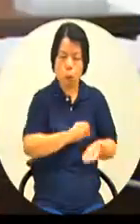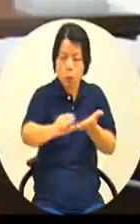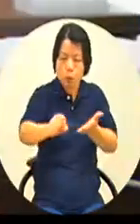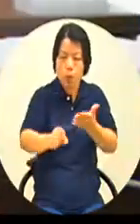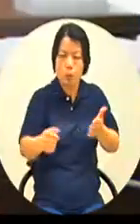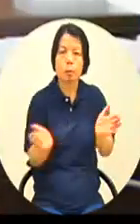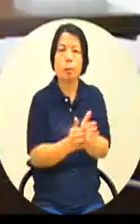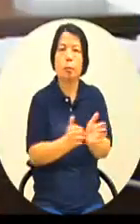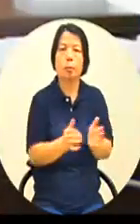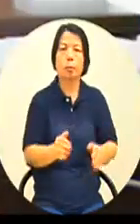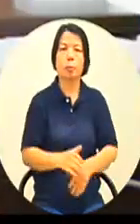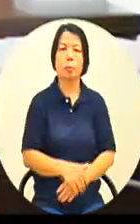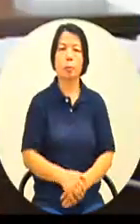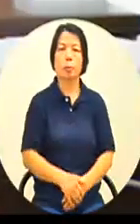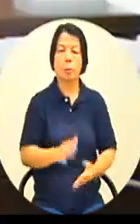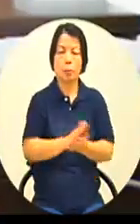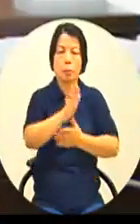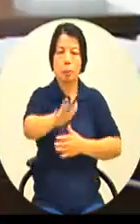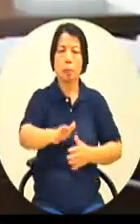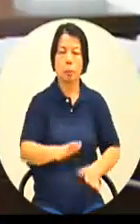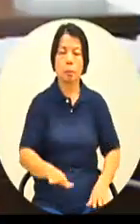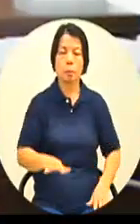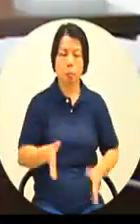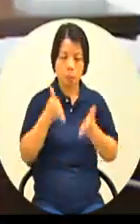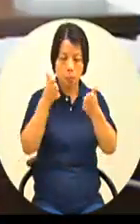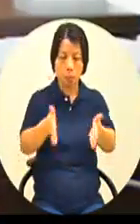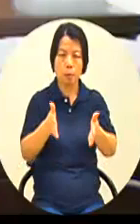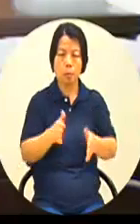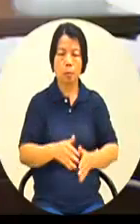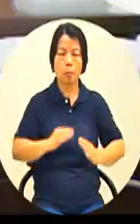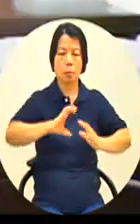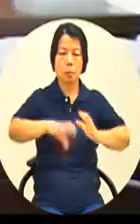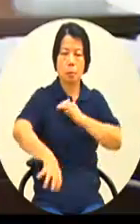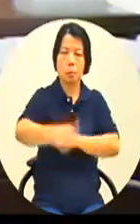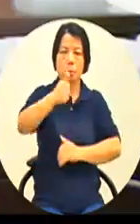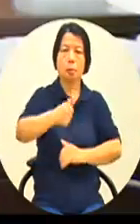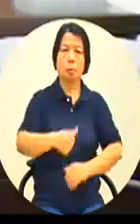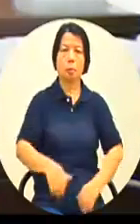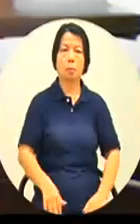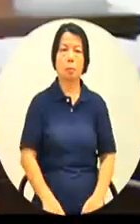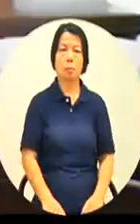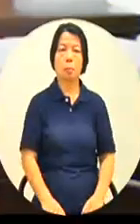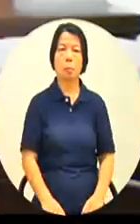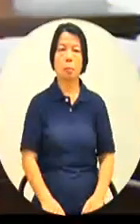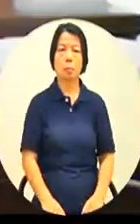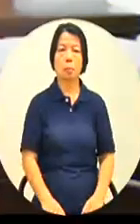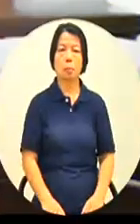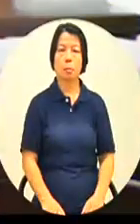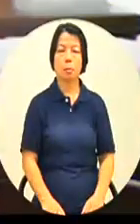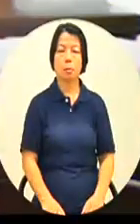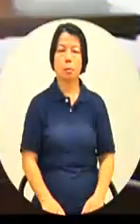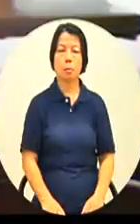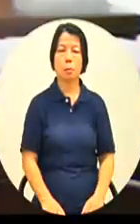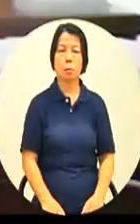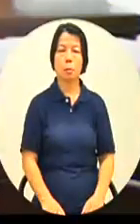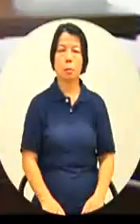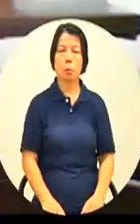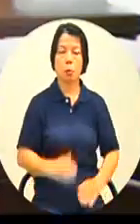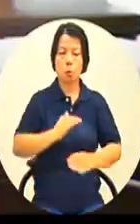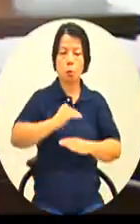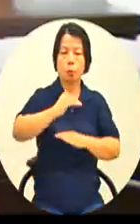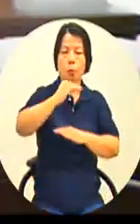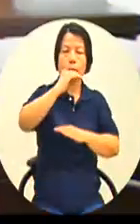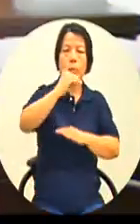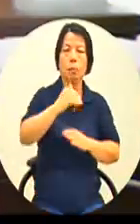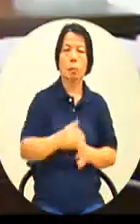希望未来在这个部分局长您应该，我们是阶层制的，